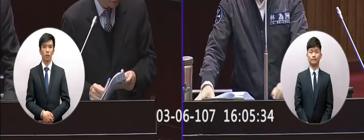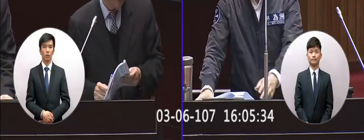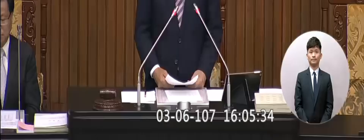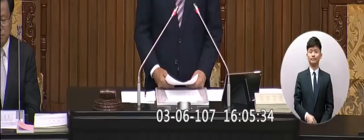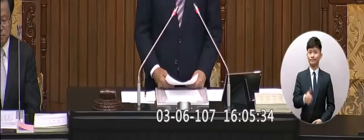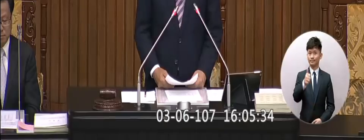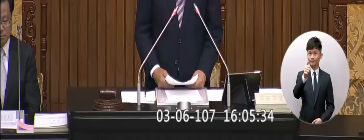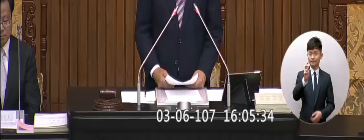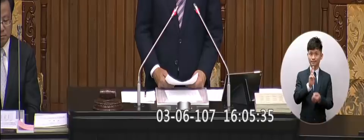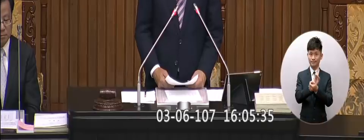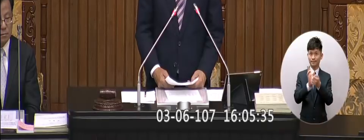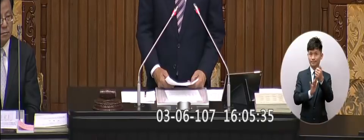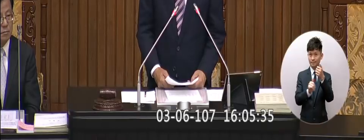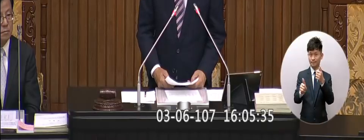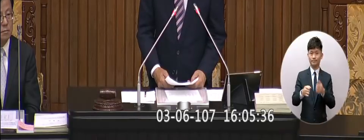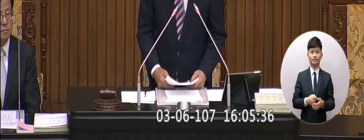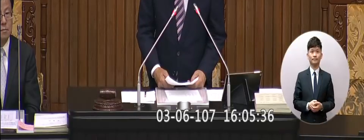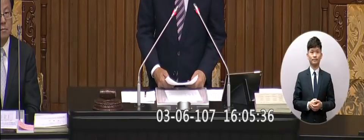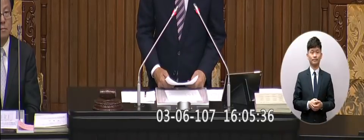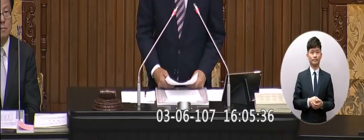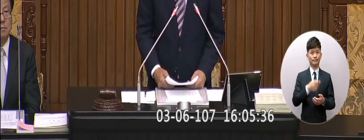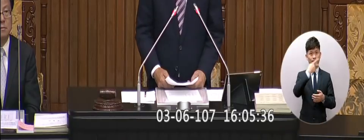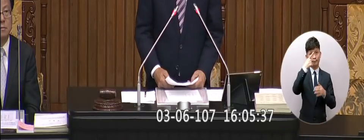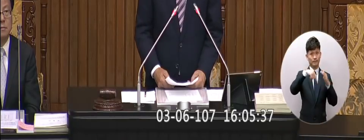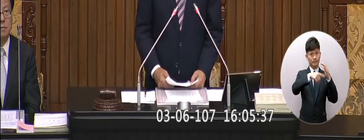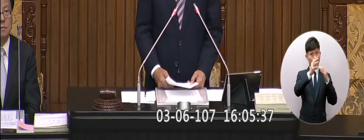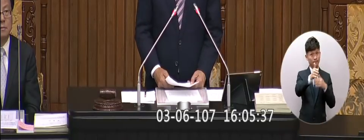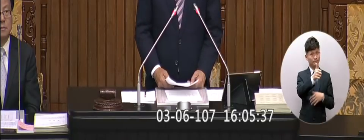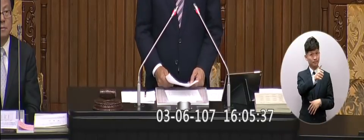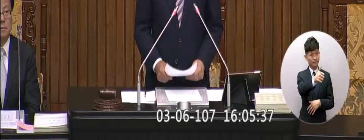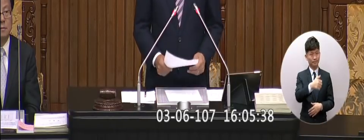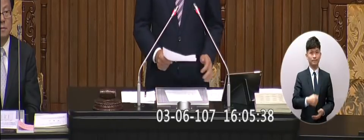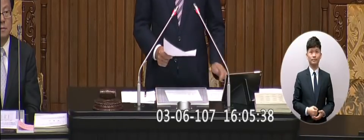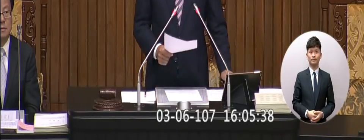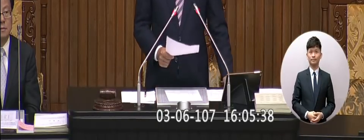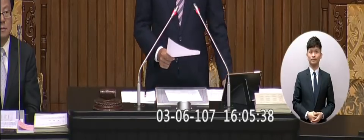好，谢谢林委员，谢谢赖院长。